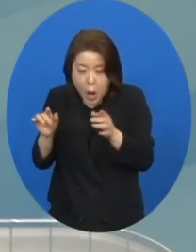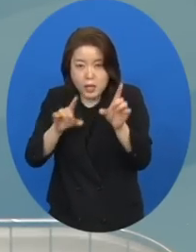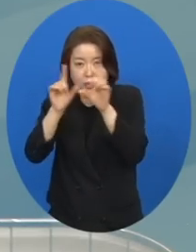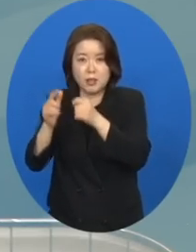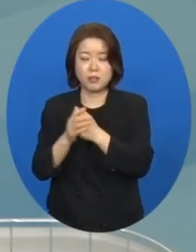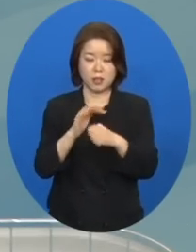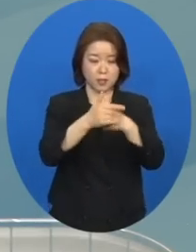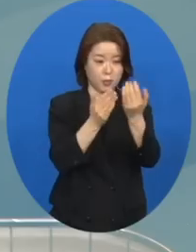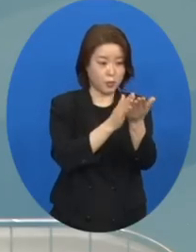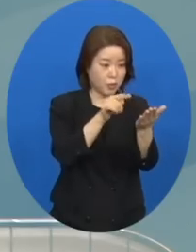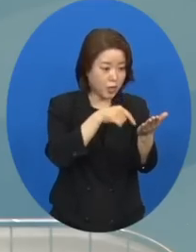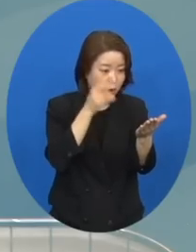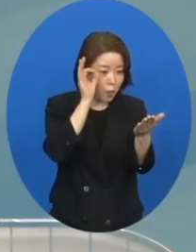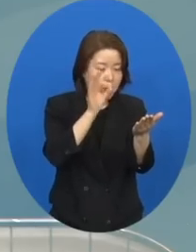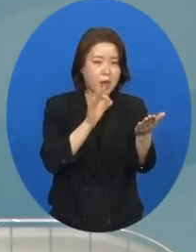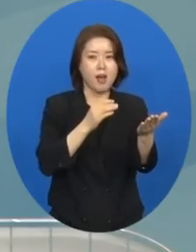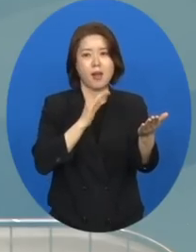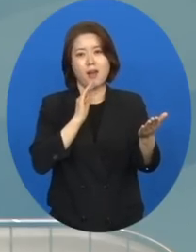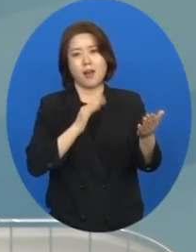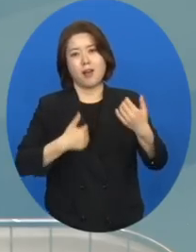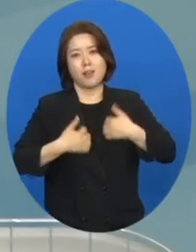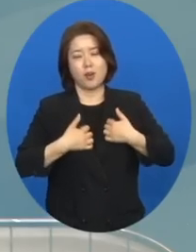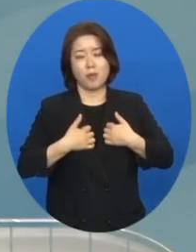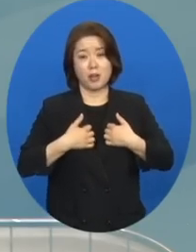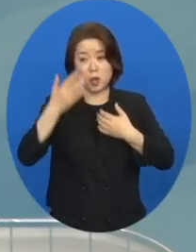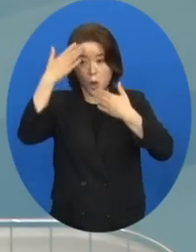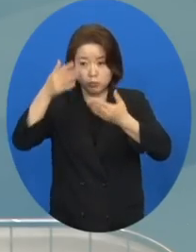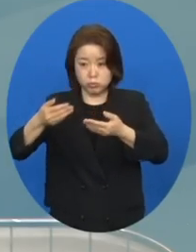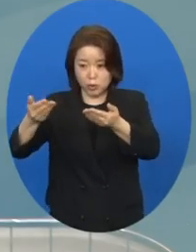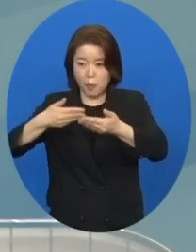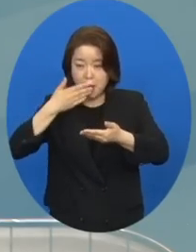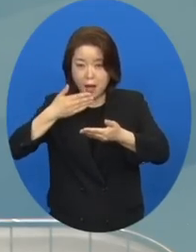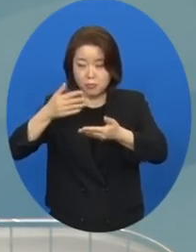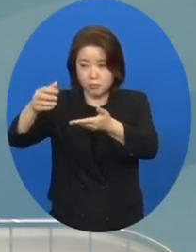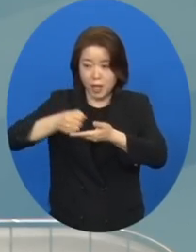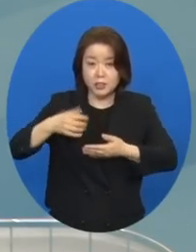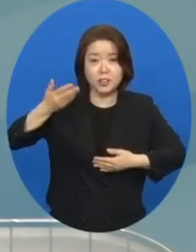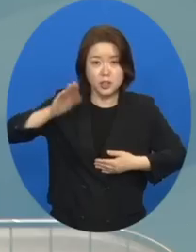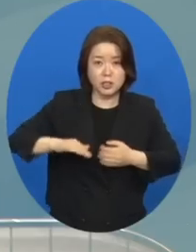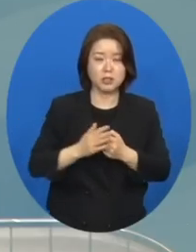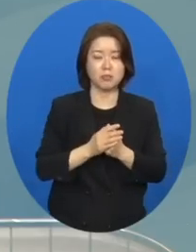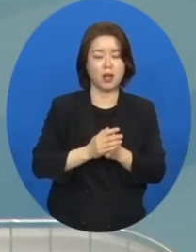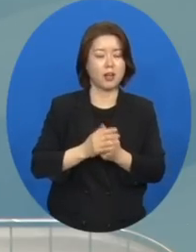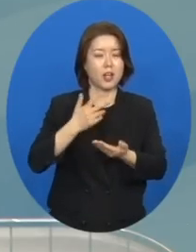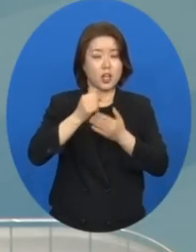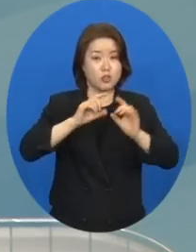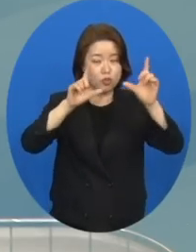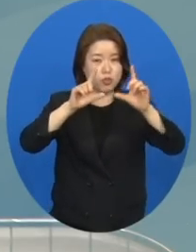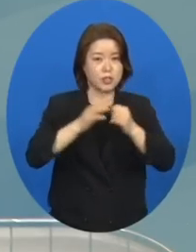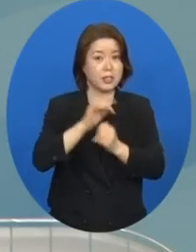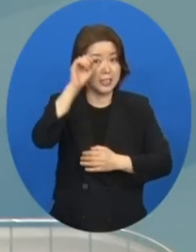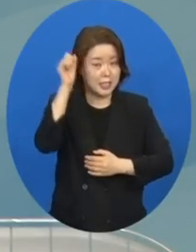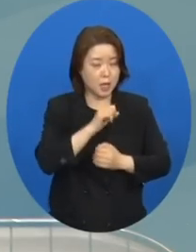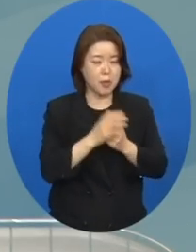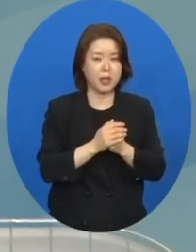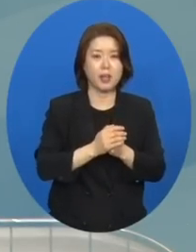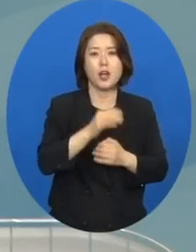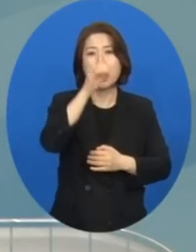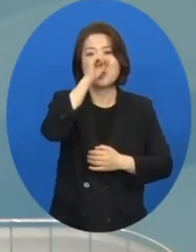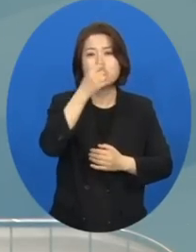즐겁습니다 전에는 무료급식 도시락을 많이 받아 먹었지만 이제는 주일 새벽 선한 사마리아 교회에서